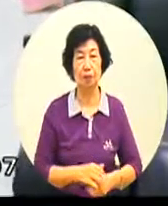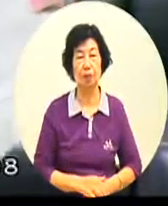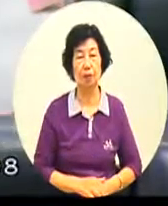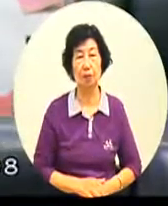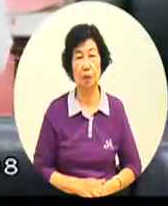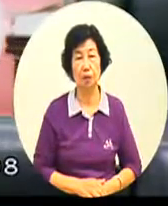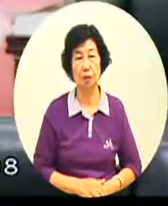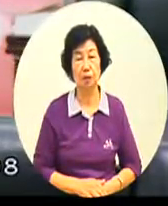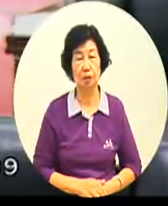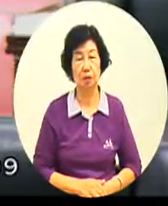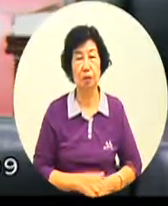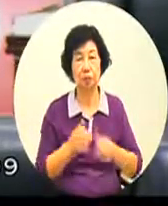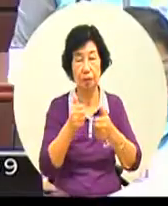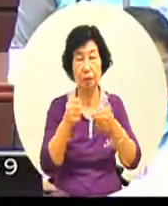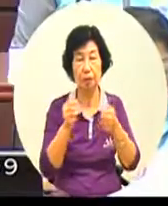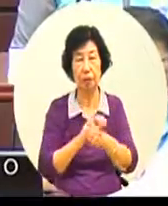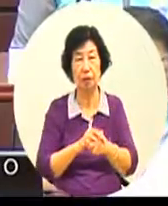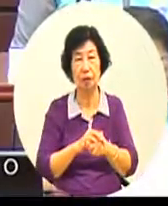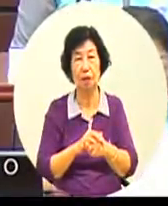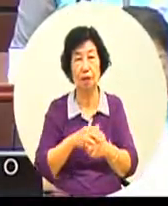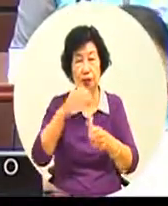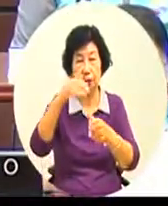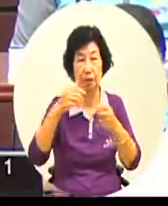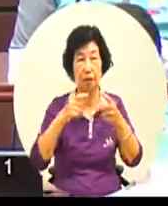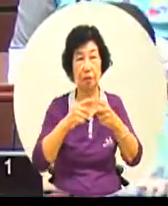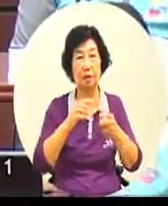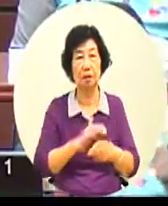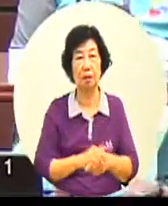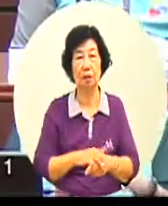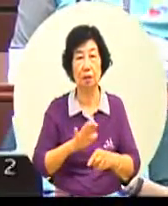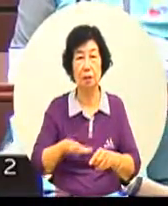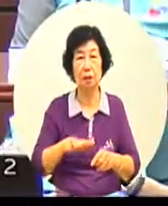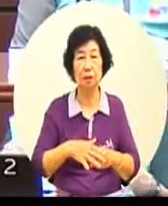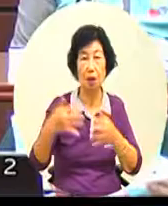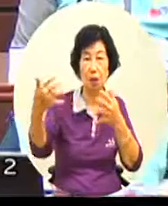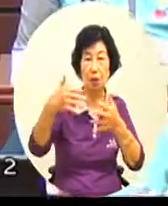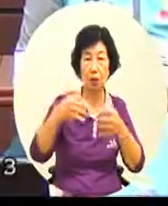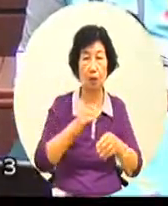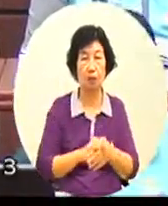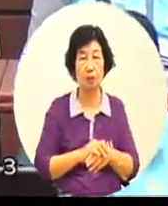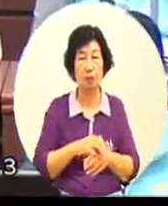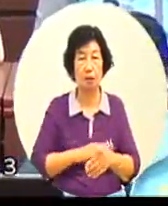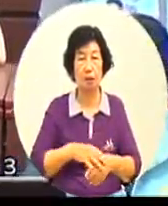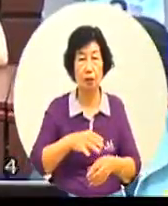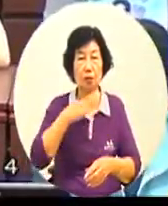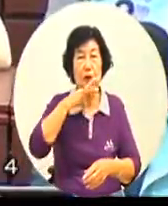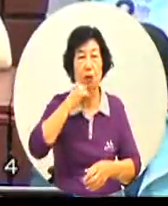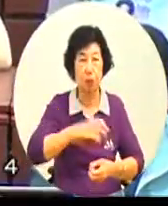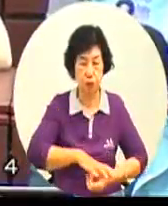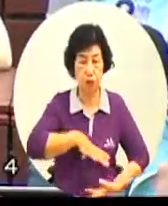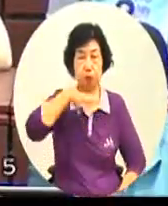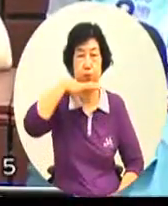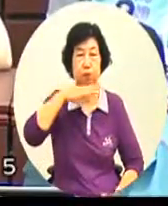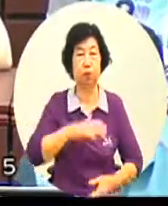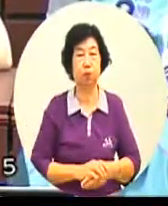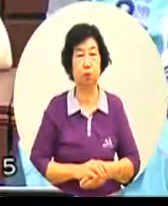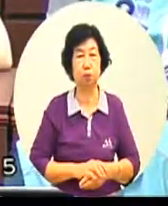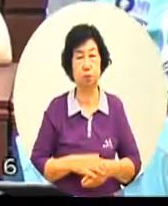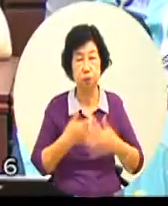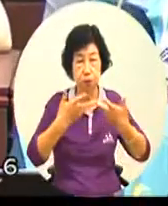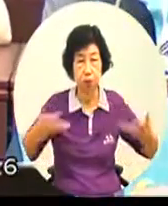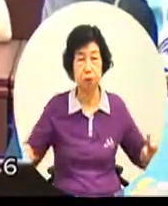谢谢召集人，谢谢议员的垂询啊，我想长寿其实有很多